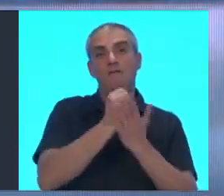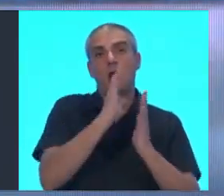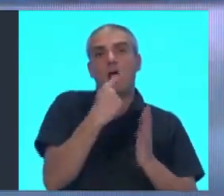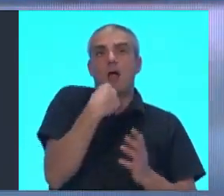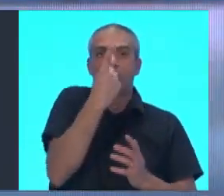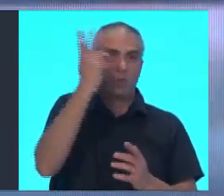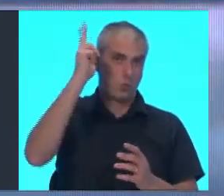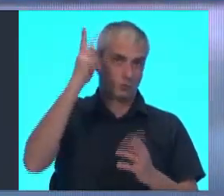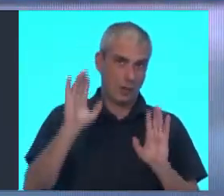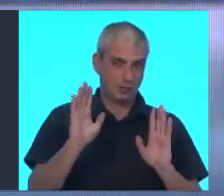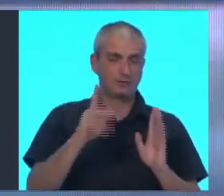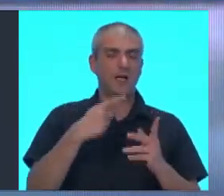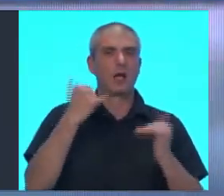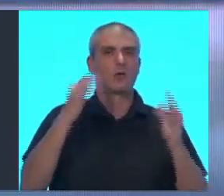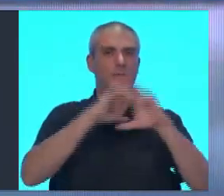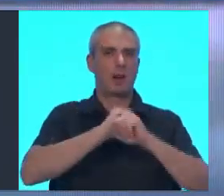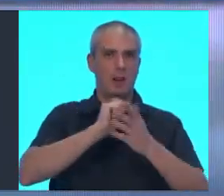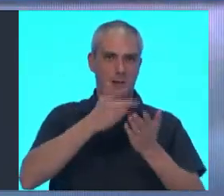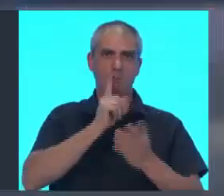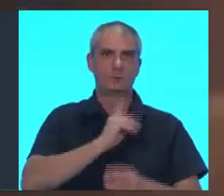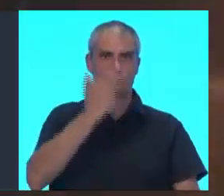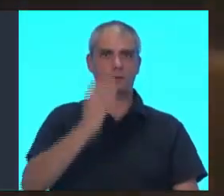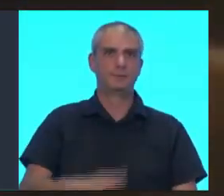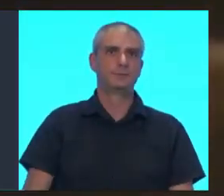זרים, הלילה בסוריה, הנה הכתבה של רועי שרון.